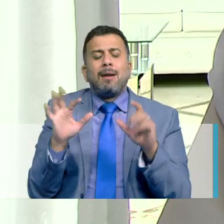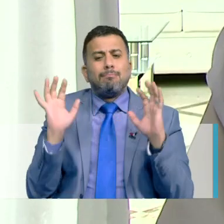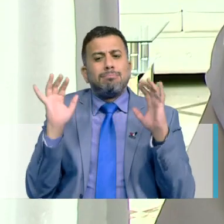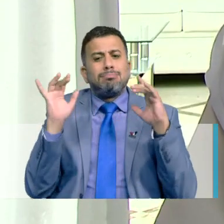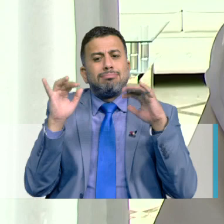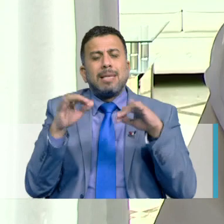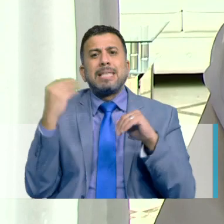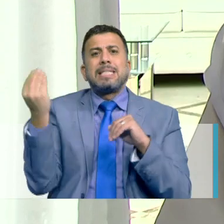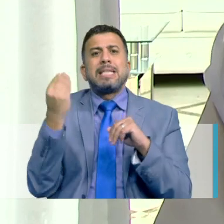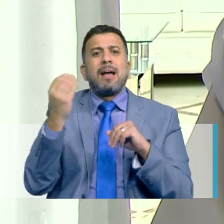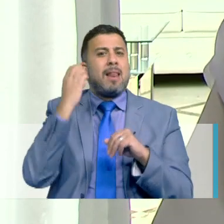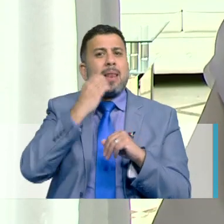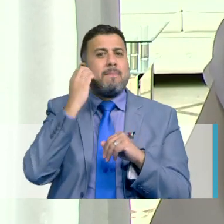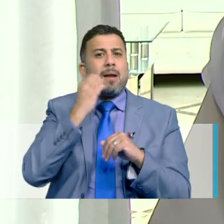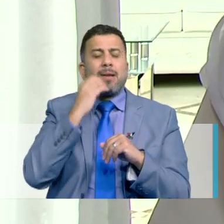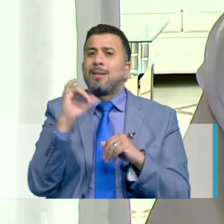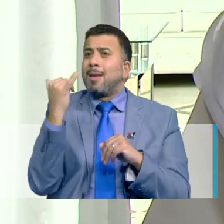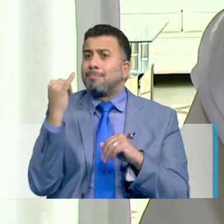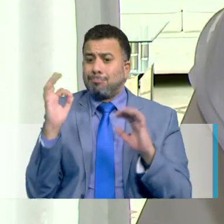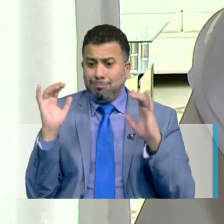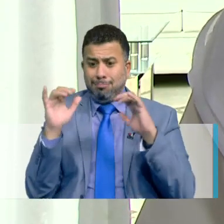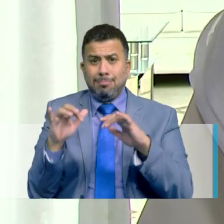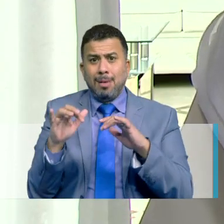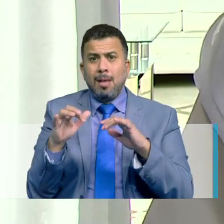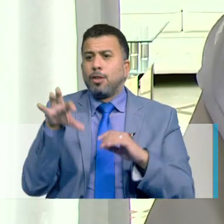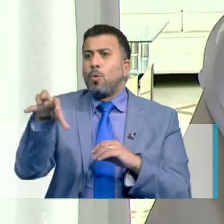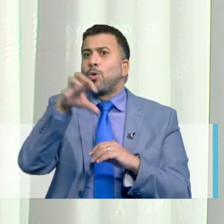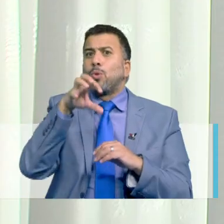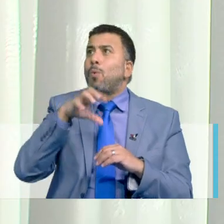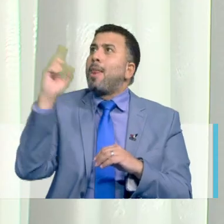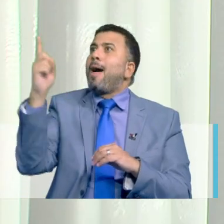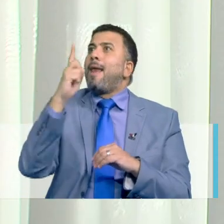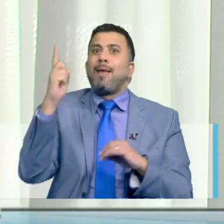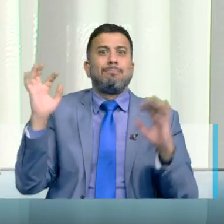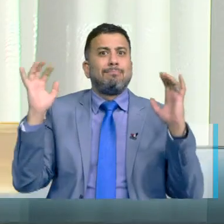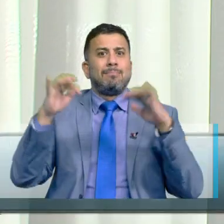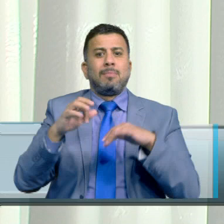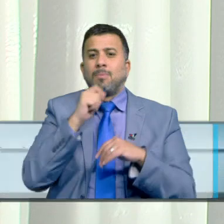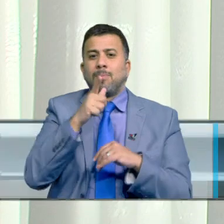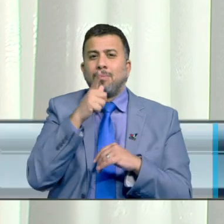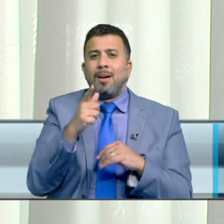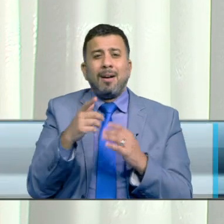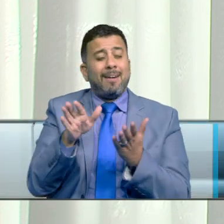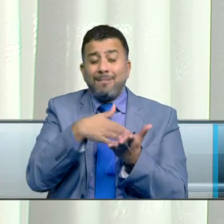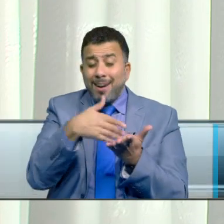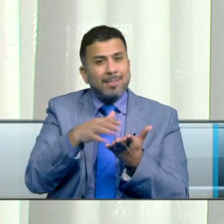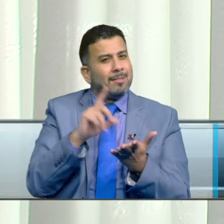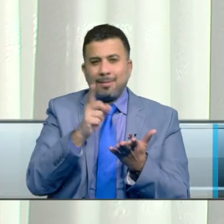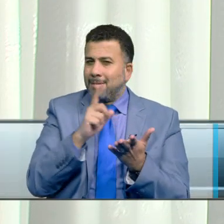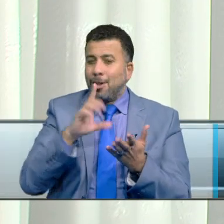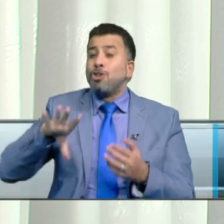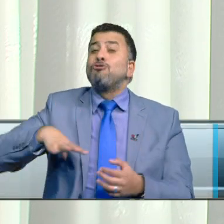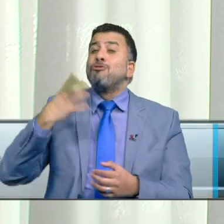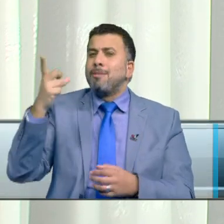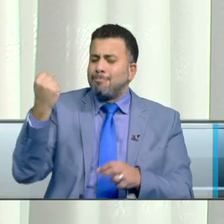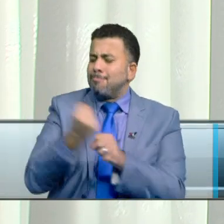السياحة من دولة الإمارات وأيضا من جميع دول العالم. حقيقة هذا الجهد ما جاء من فراغ، ترى جاء بجهود بذلها الشيخ